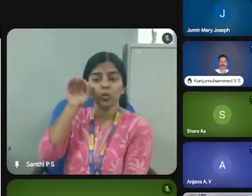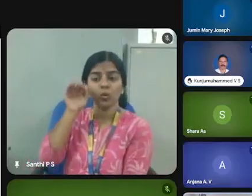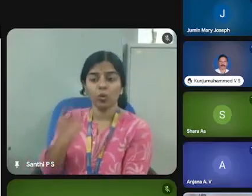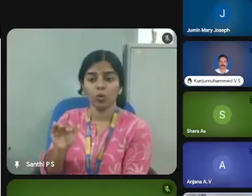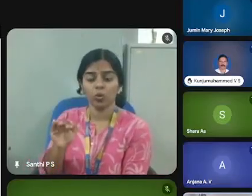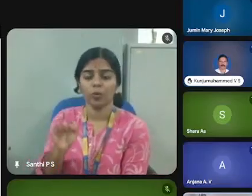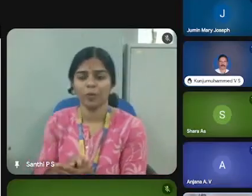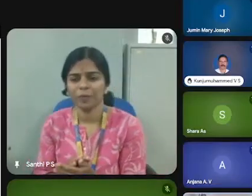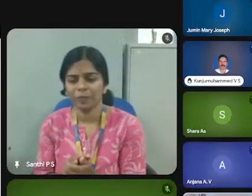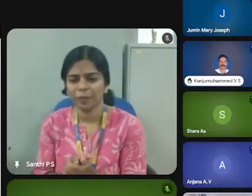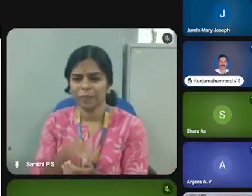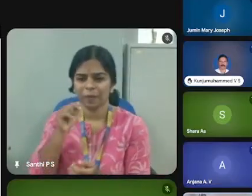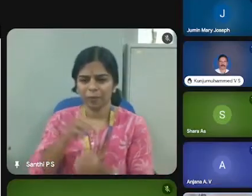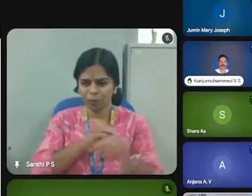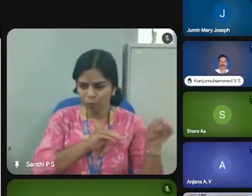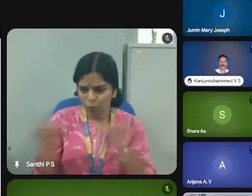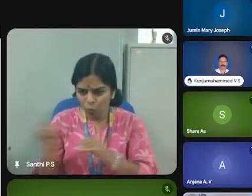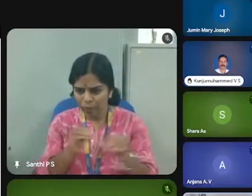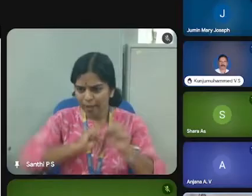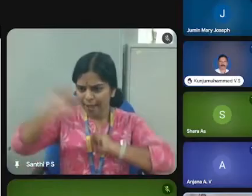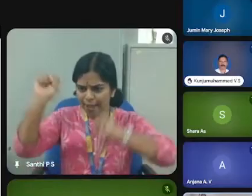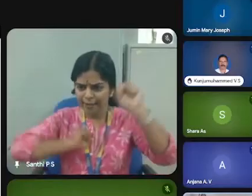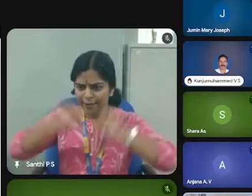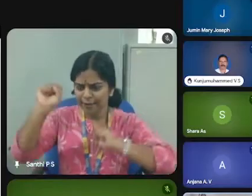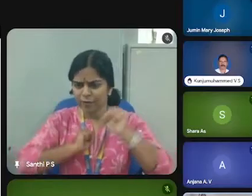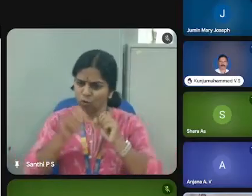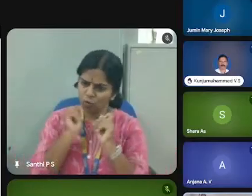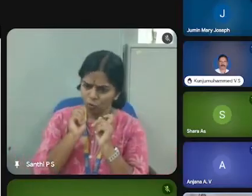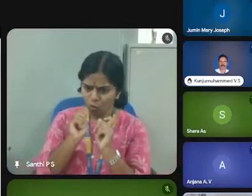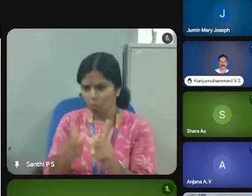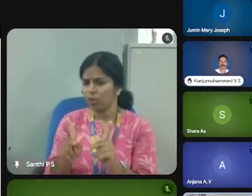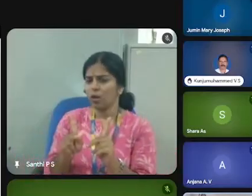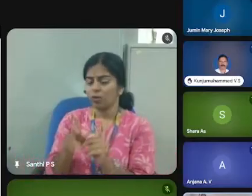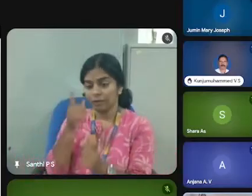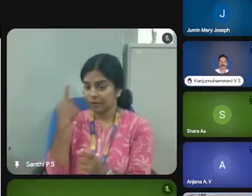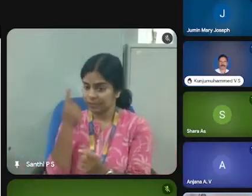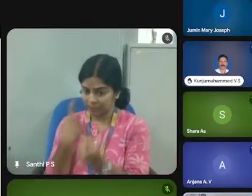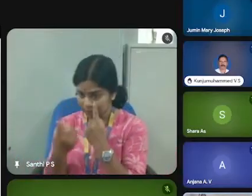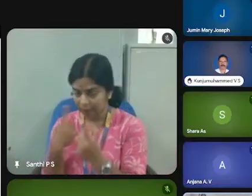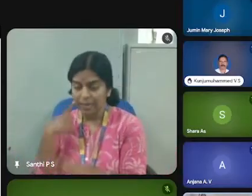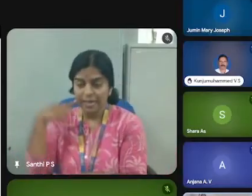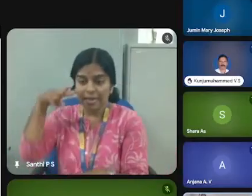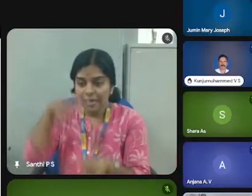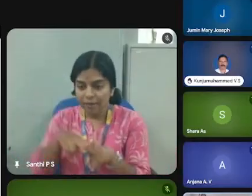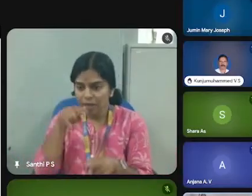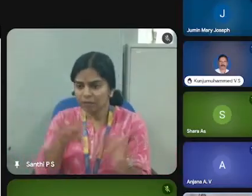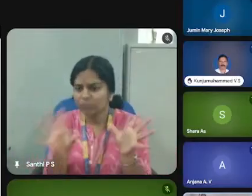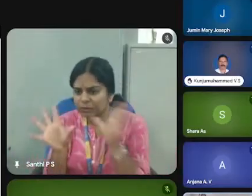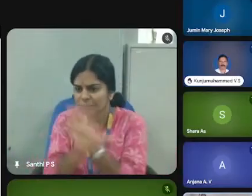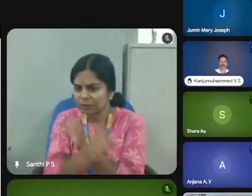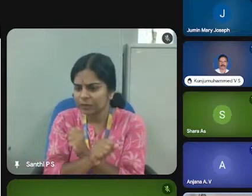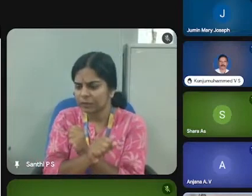ബാക്കിയുള്ള മോട്ടോർ ആക്ടിവിറ്റീസ് എല്ലാം വന്നിട്ട് ഓക്കെ ആണോ നോക്കണം. ഇൻ കേസ് എന്തെങ്കിലും നമുക്ക് ഈ